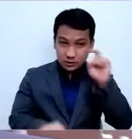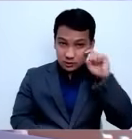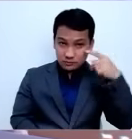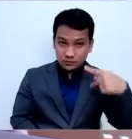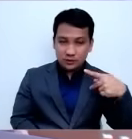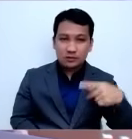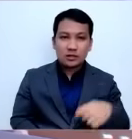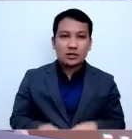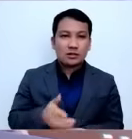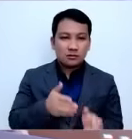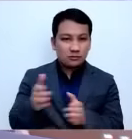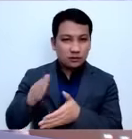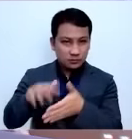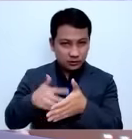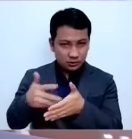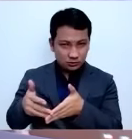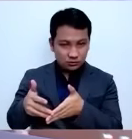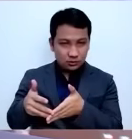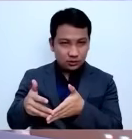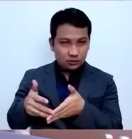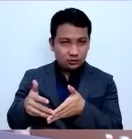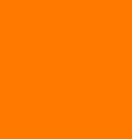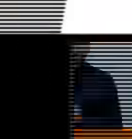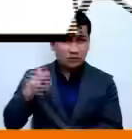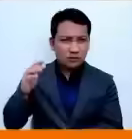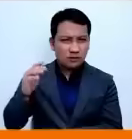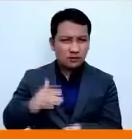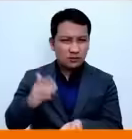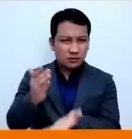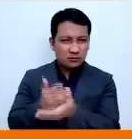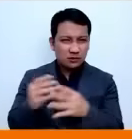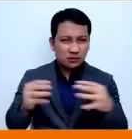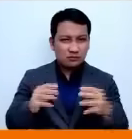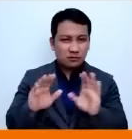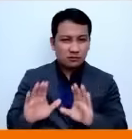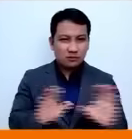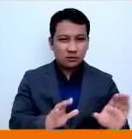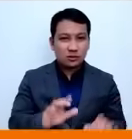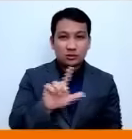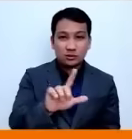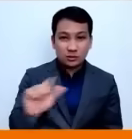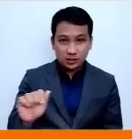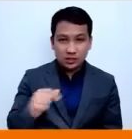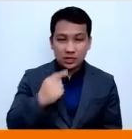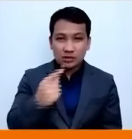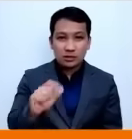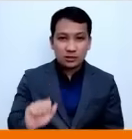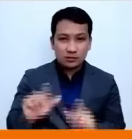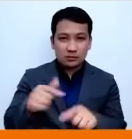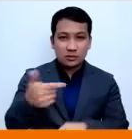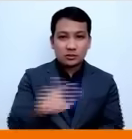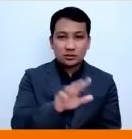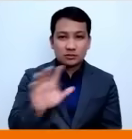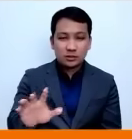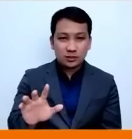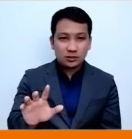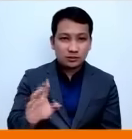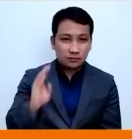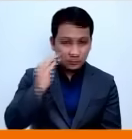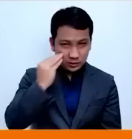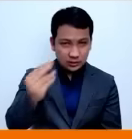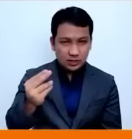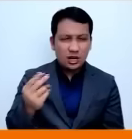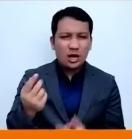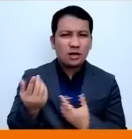sa sidelines ng APEC Summit sa Amerika. Live mula sa Los Angeles, California, nasa frontline ng balitang yan si Maricel Halili